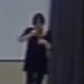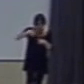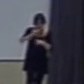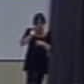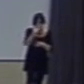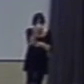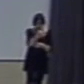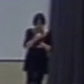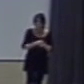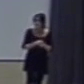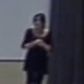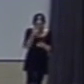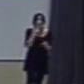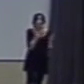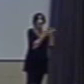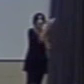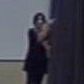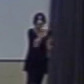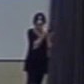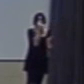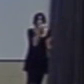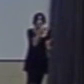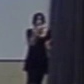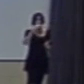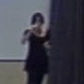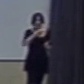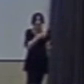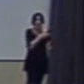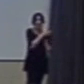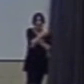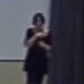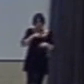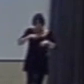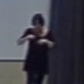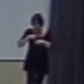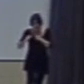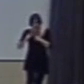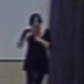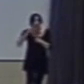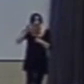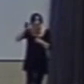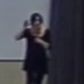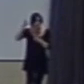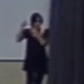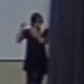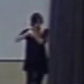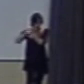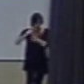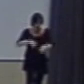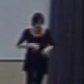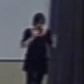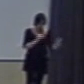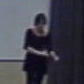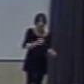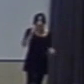altre periodista de BBC, en aquest cas, deia que li estan explicant... Això és una cosa que es fa molt a l'estranger, que es fa menys, d'agafar el que diu